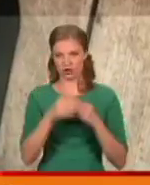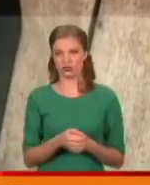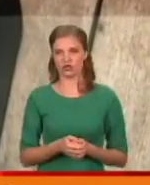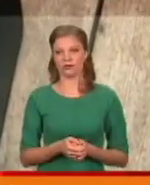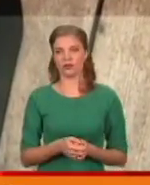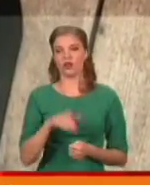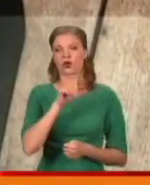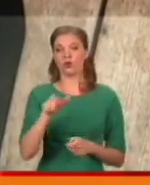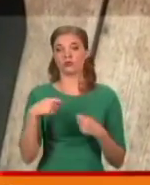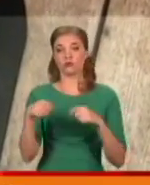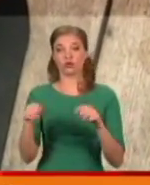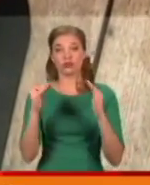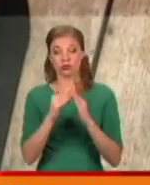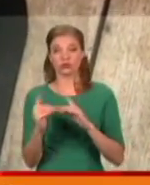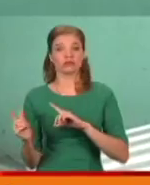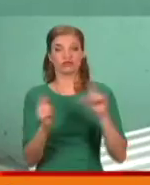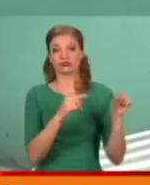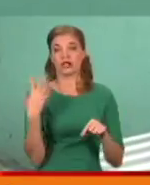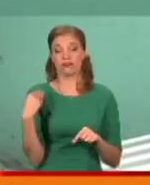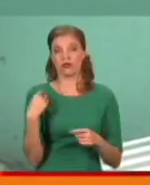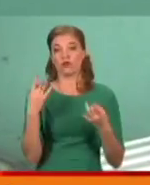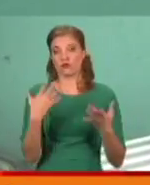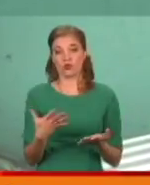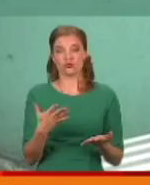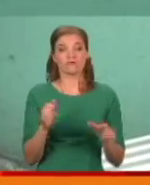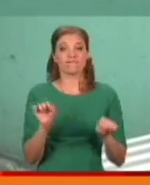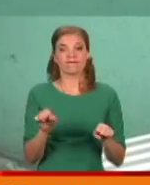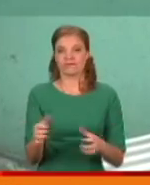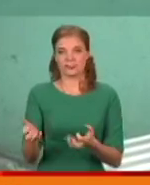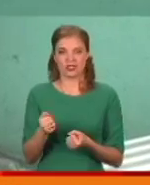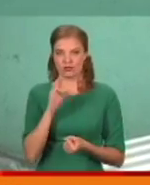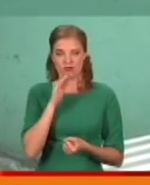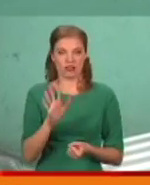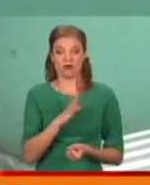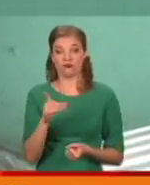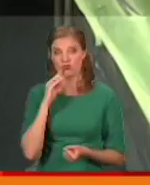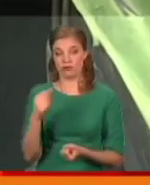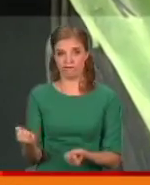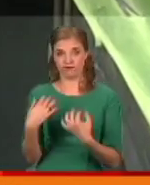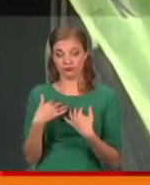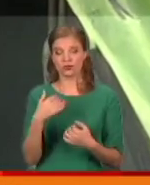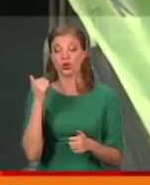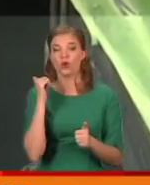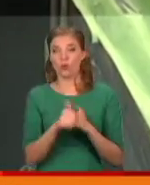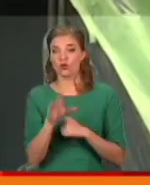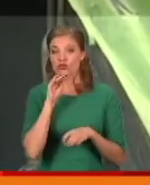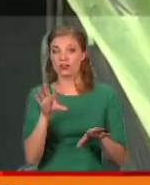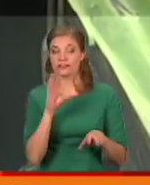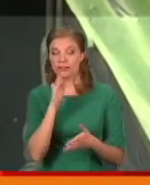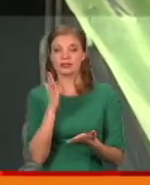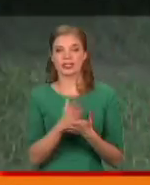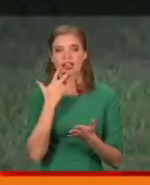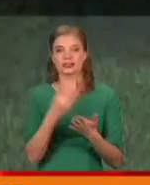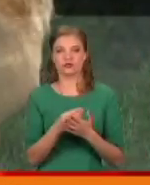Люди продали будинок, виїхали на Львів. Просто з собою не було можливості забрати. Все, вона наша. Кожна тутешня тварина має